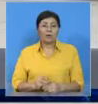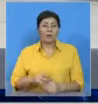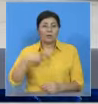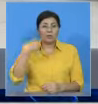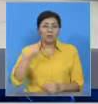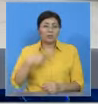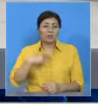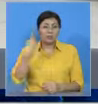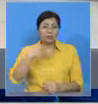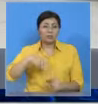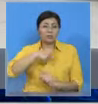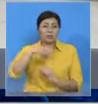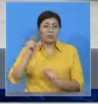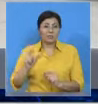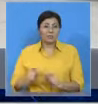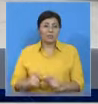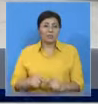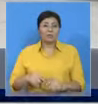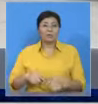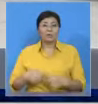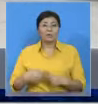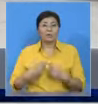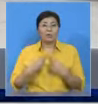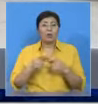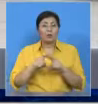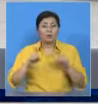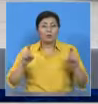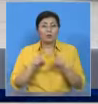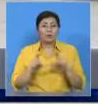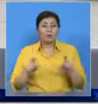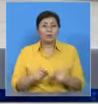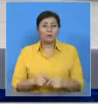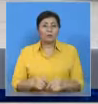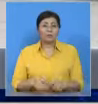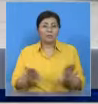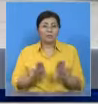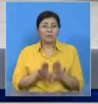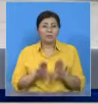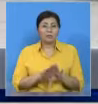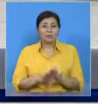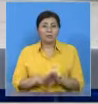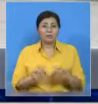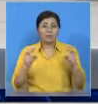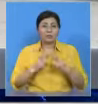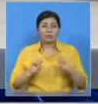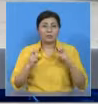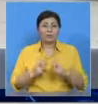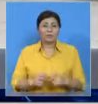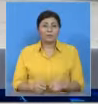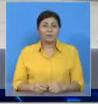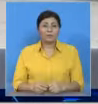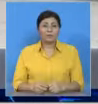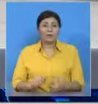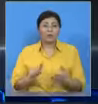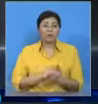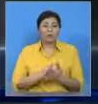кәсипкерлердин кафе, дүңгүрчөк жана дүкөндөрүнүн сай экендиги жөнүндө текшерилип,